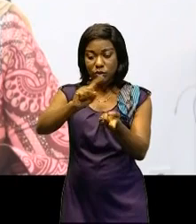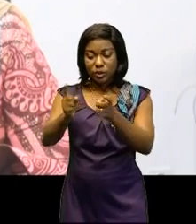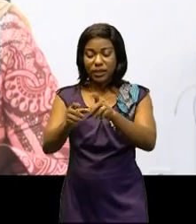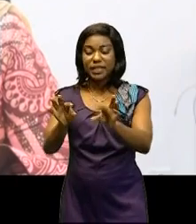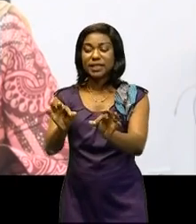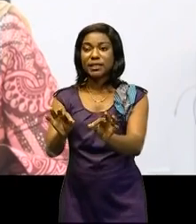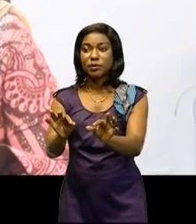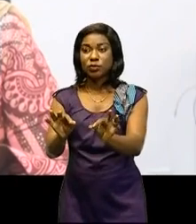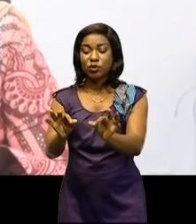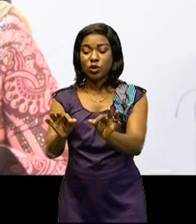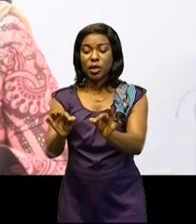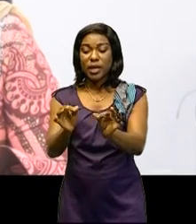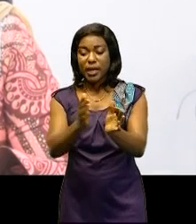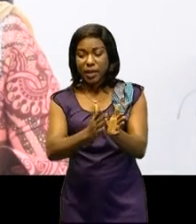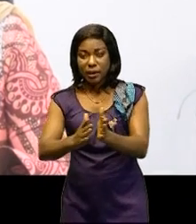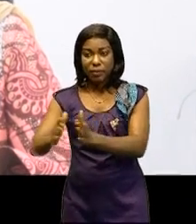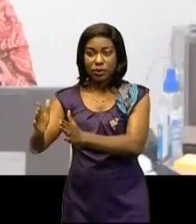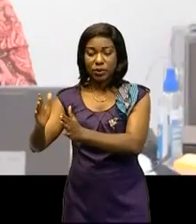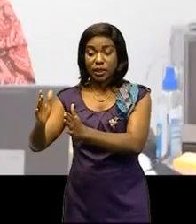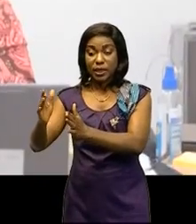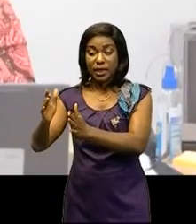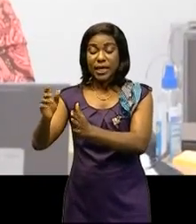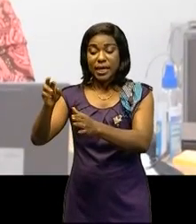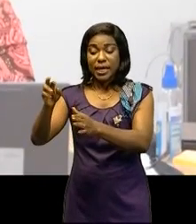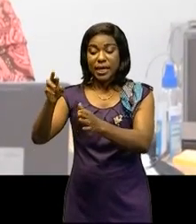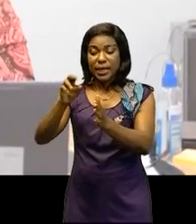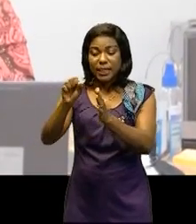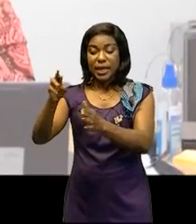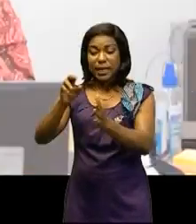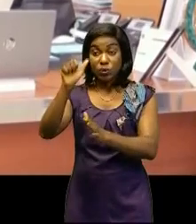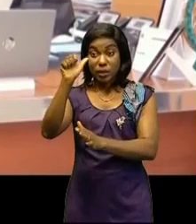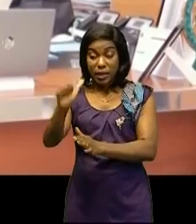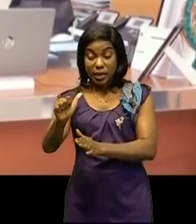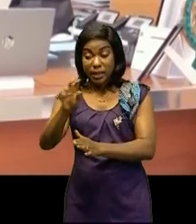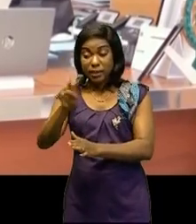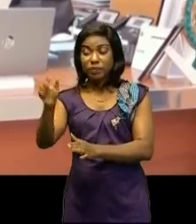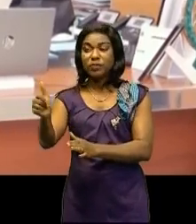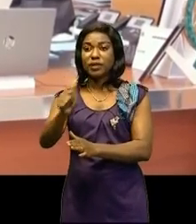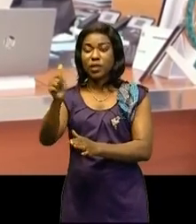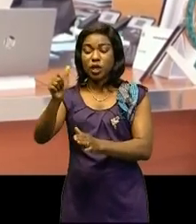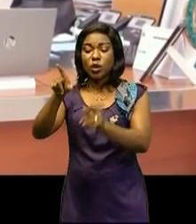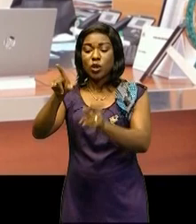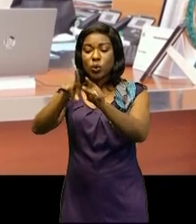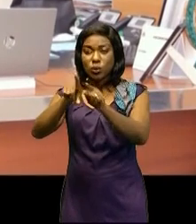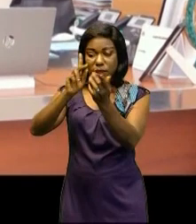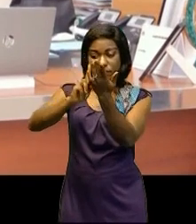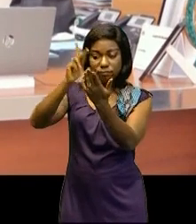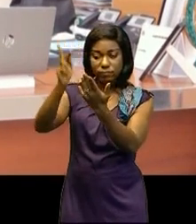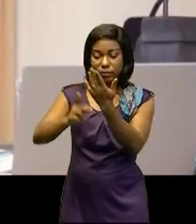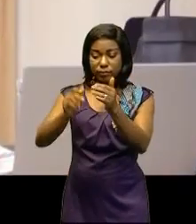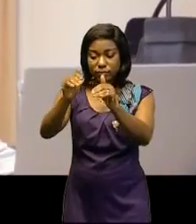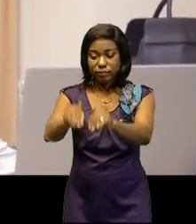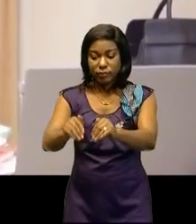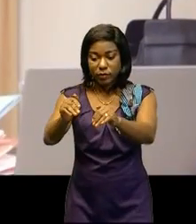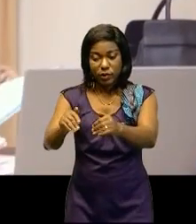semoule et la préparation de la saison A 2021 qui débute déjà. En passant par le programme volontariste agricole,